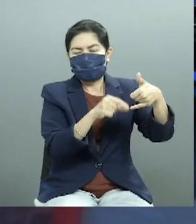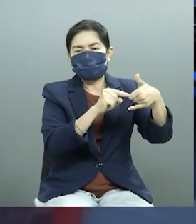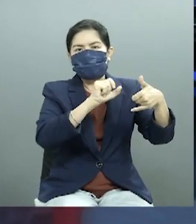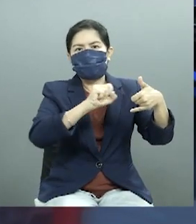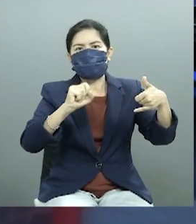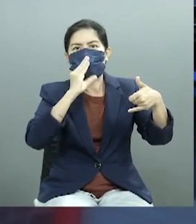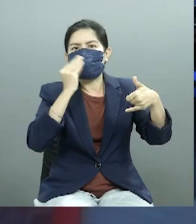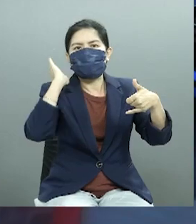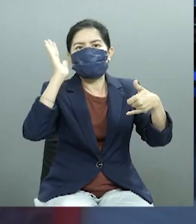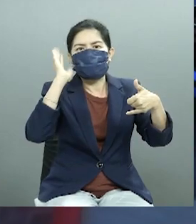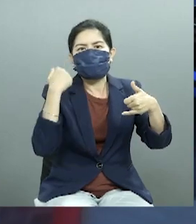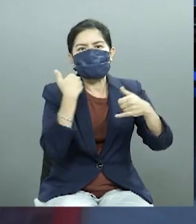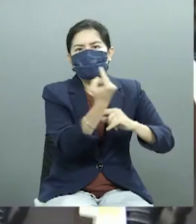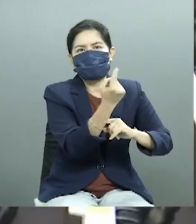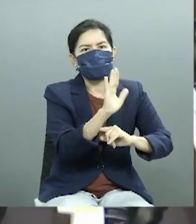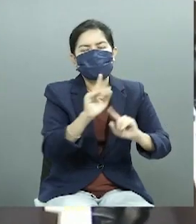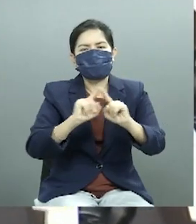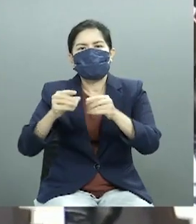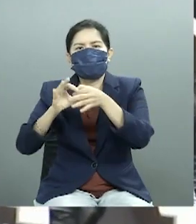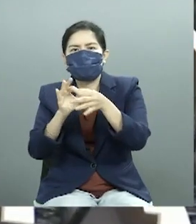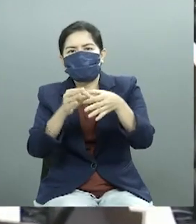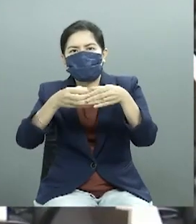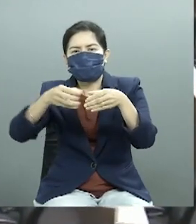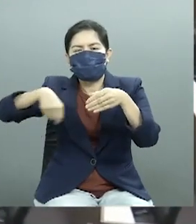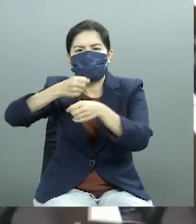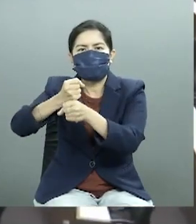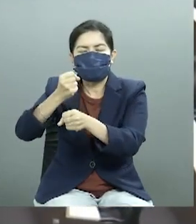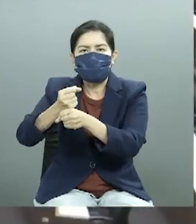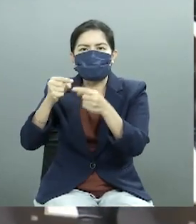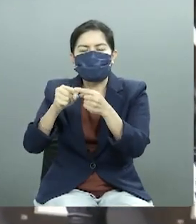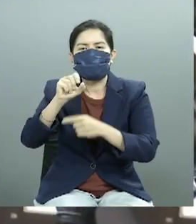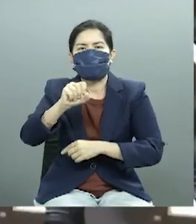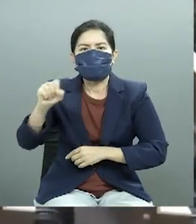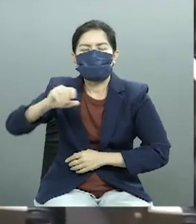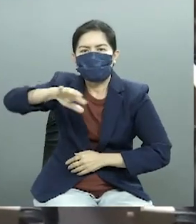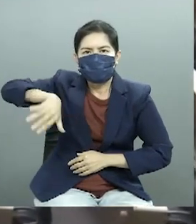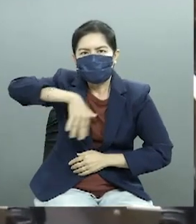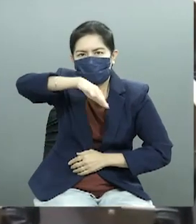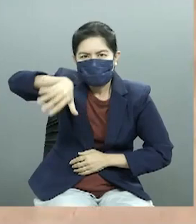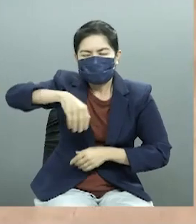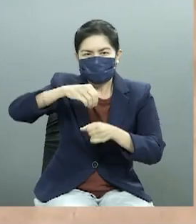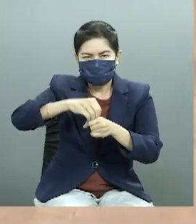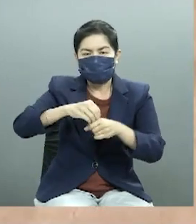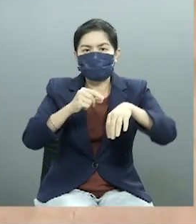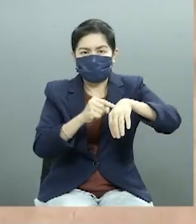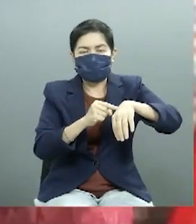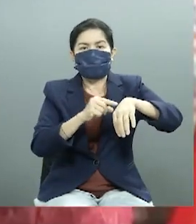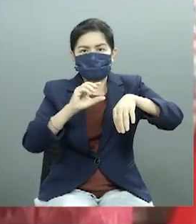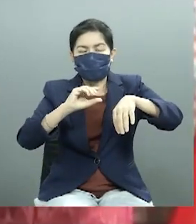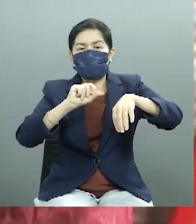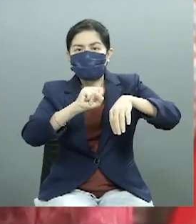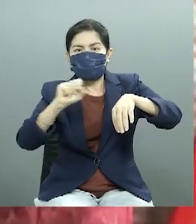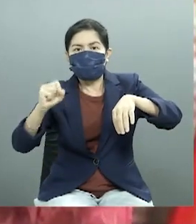างเดียวแต่มันยังเป็นเรื่องการตรวจสอบการทำงานที่เกิดขึ้นของผู้แทนราษฎรที่อยู่ในสภาของนักการเมืองท้อง